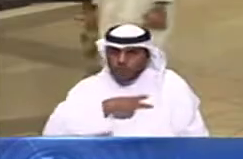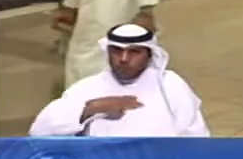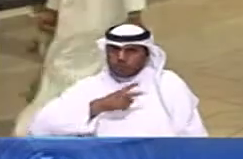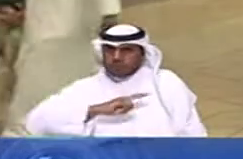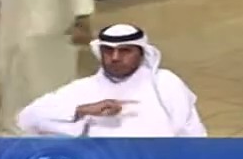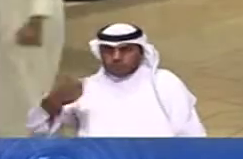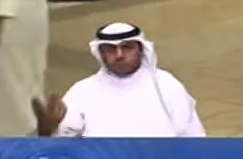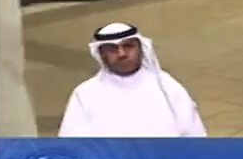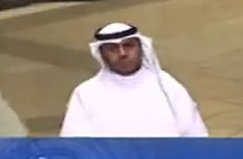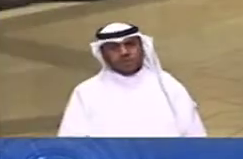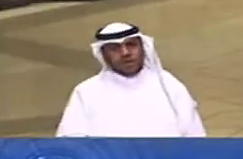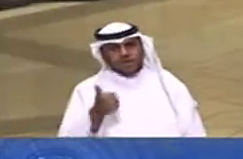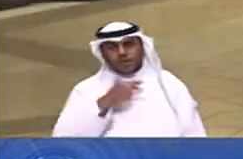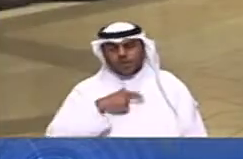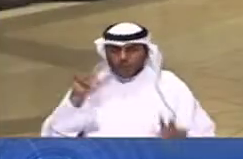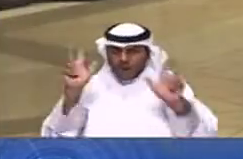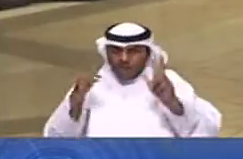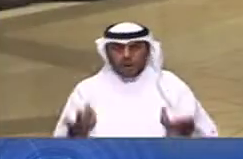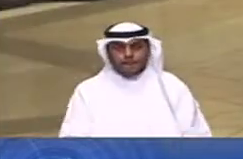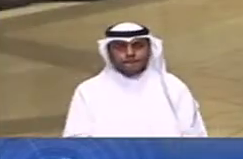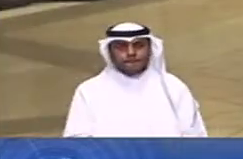جدا للمجتمعات، وأخذ